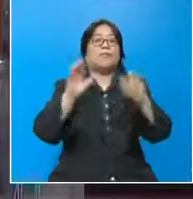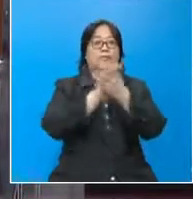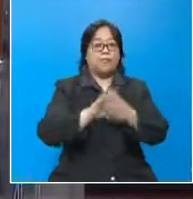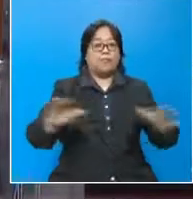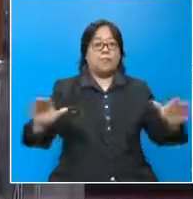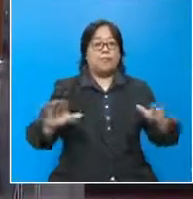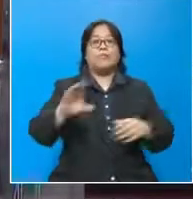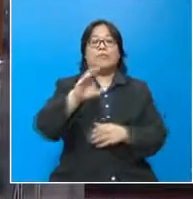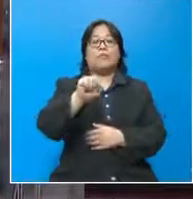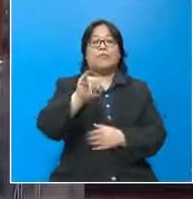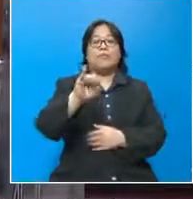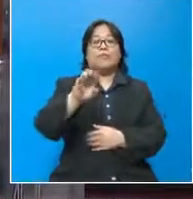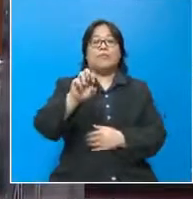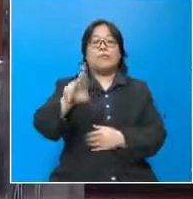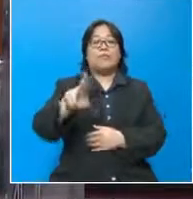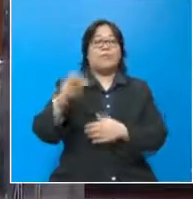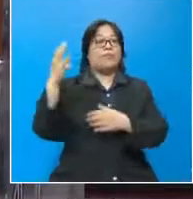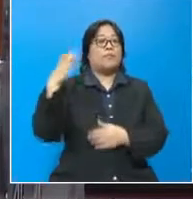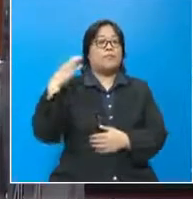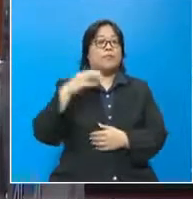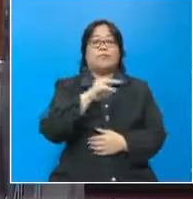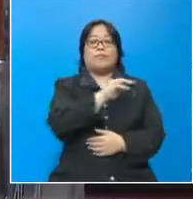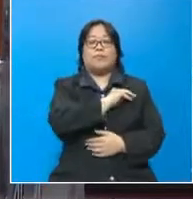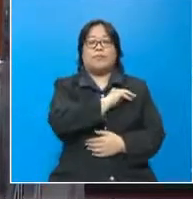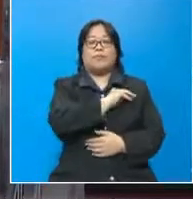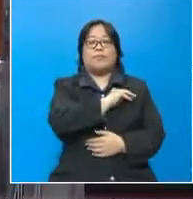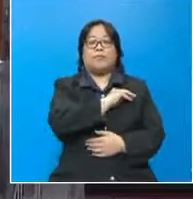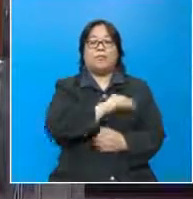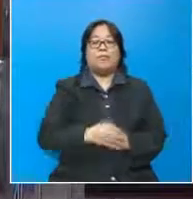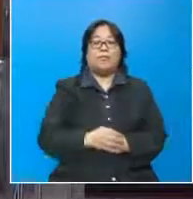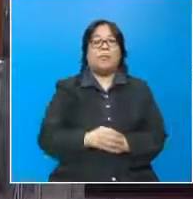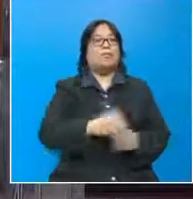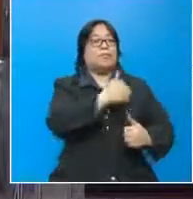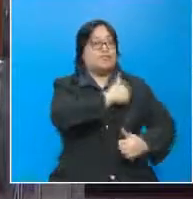keselamatan cyber yang diproduksikan oleh menteri pertahanan as